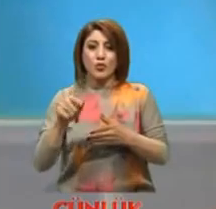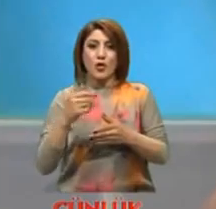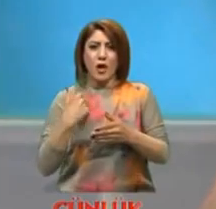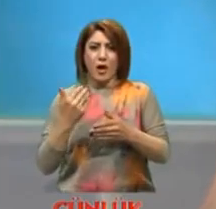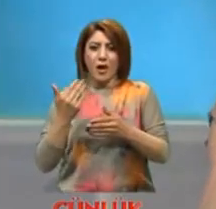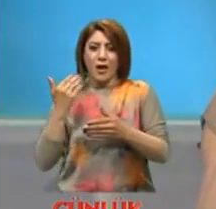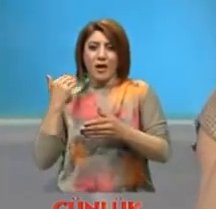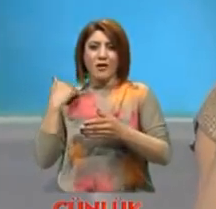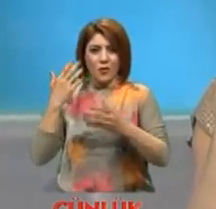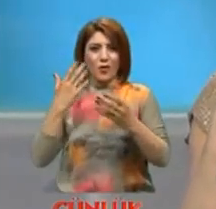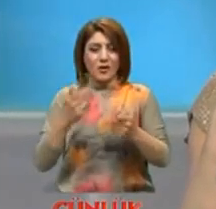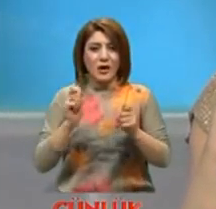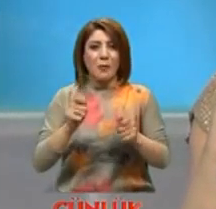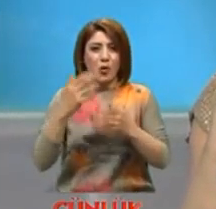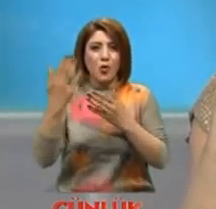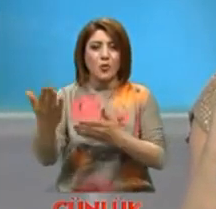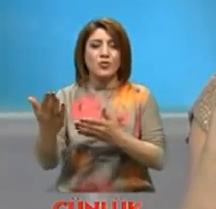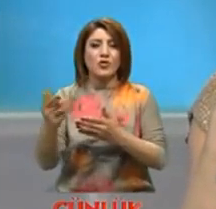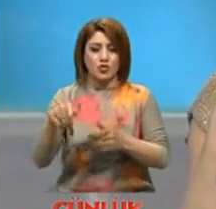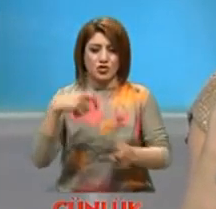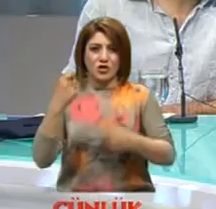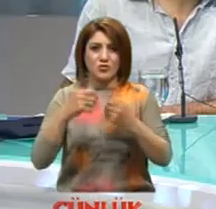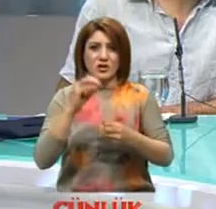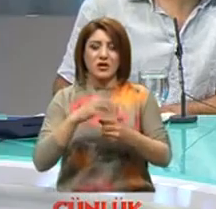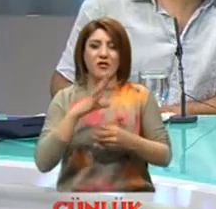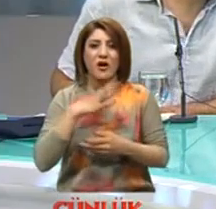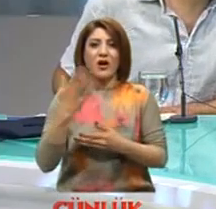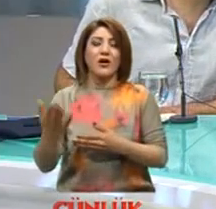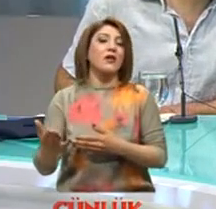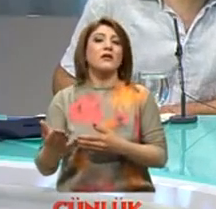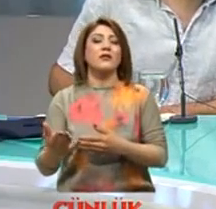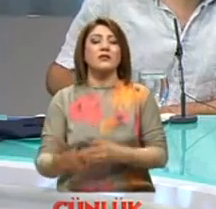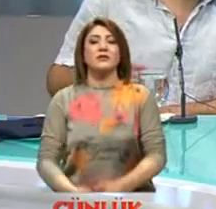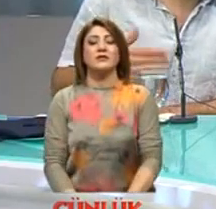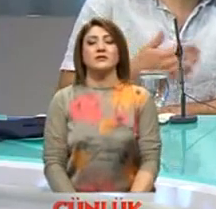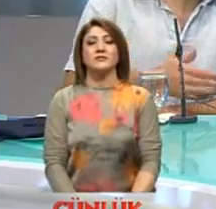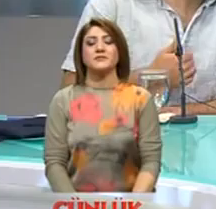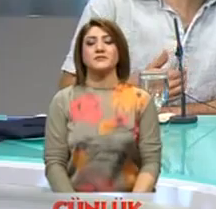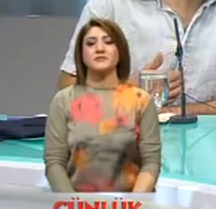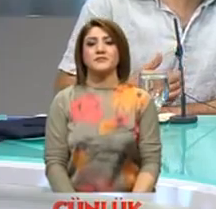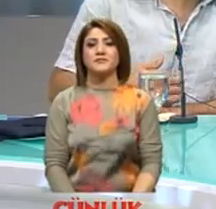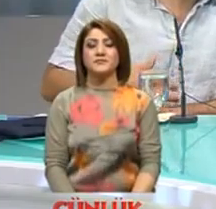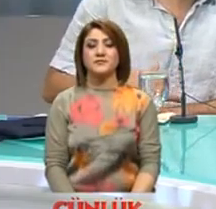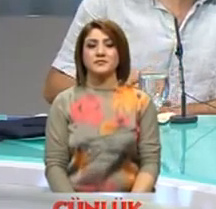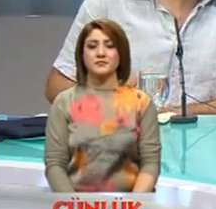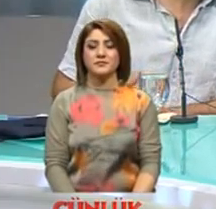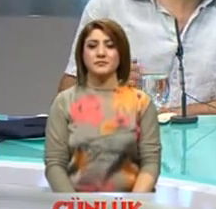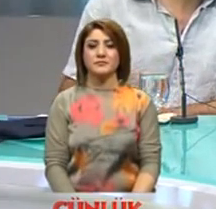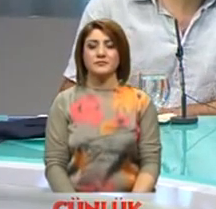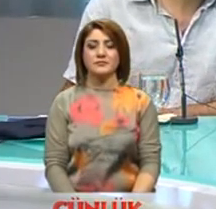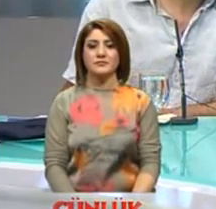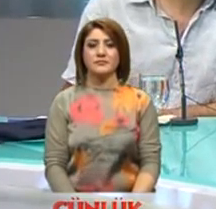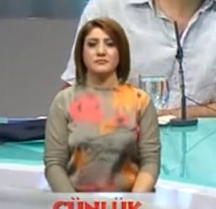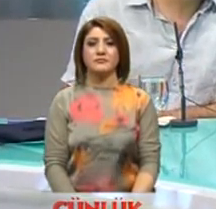gidebiliyor muyuz? O kadar geriye gidebiliyor muyuz acaba yaptığınız çalışmayla ilgili? Can we also go back to the before the birth? I mean...